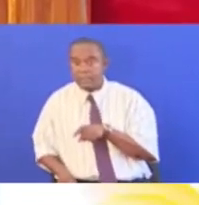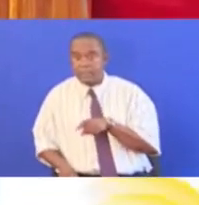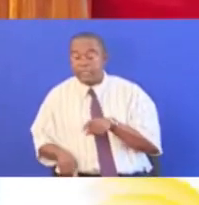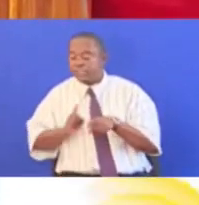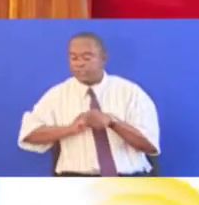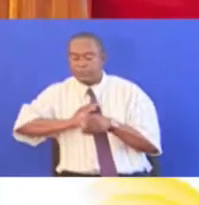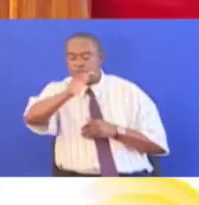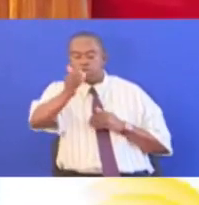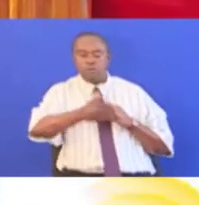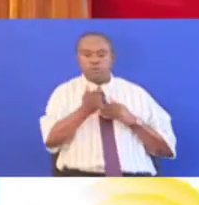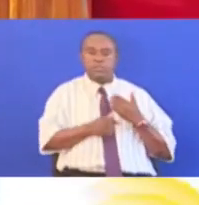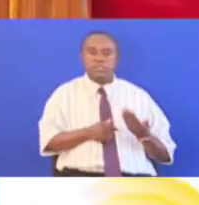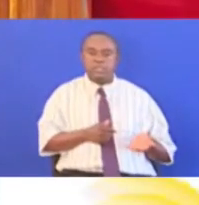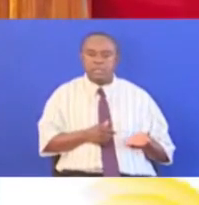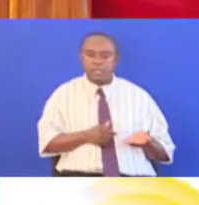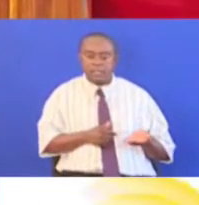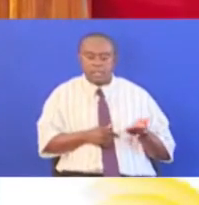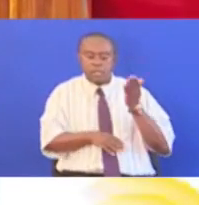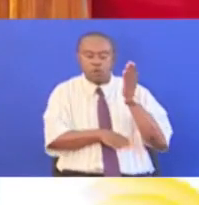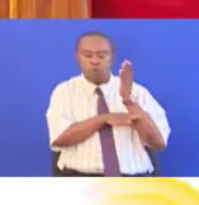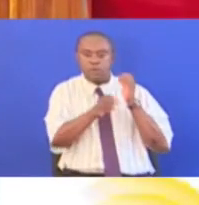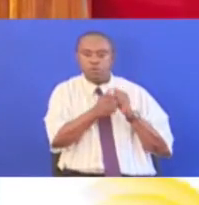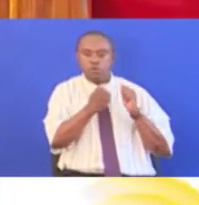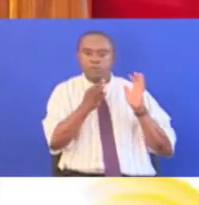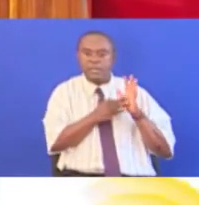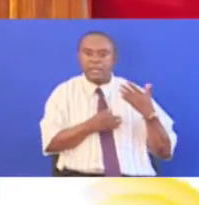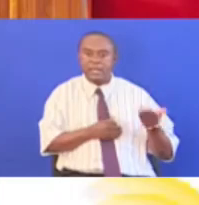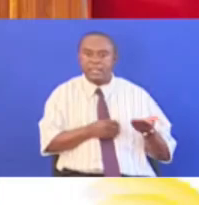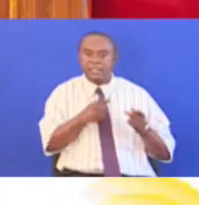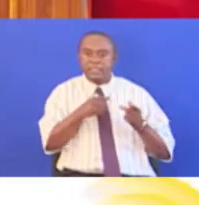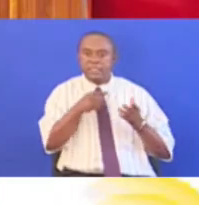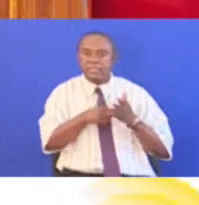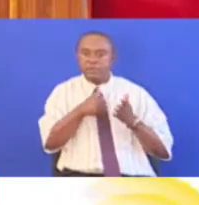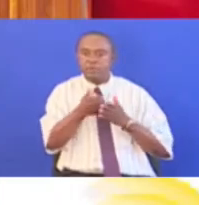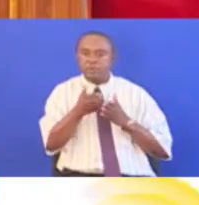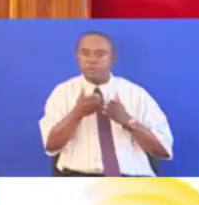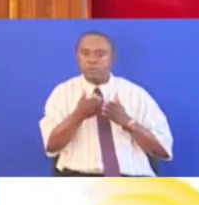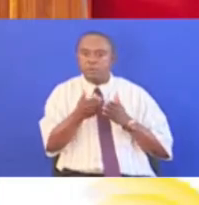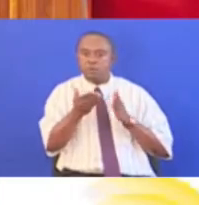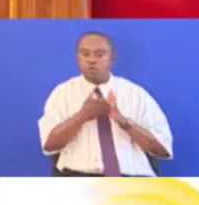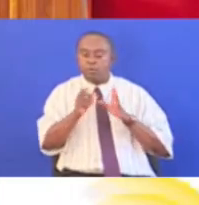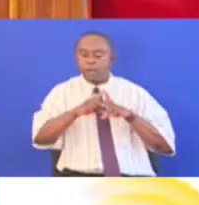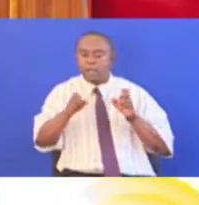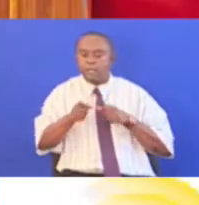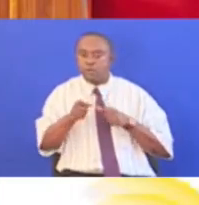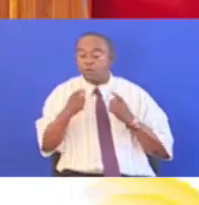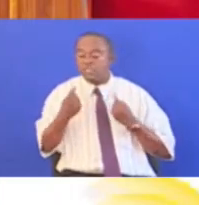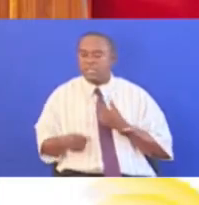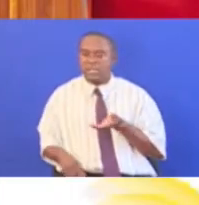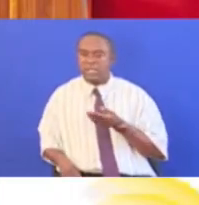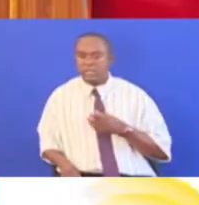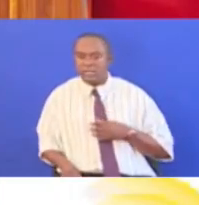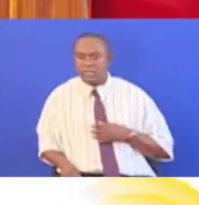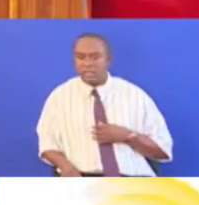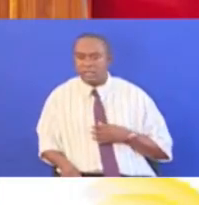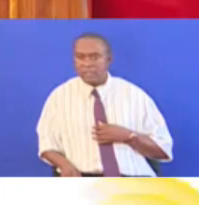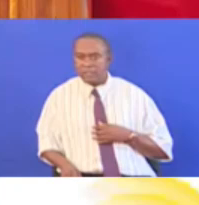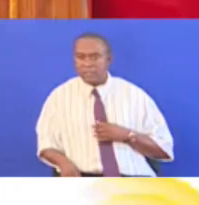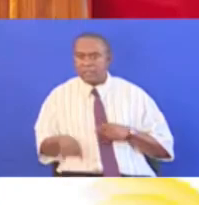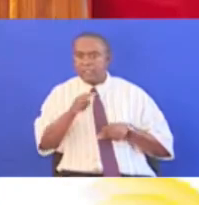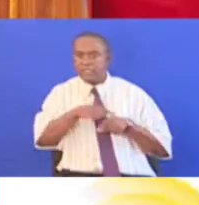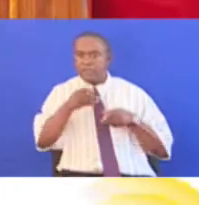tuliporudi hapa, walipofikisha miaka 18, tulipoambiwa twende ubalozini kuomba wakane uraia wa Ujerumani, Wajerumani walishangaa kwa sababu toka